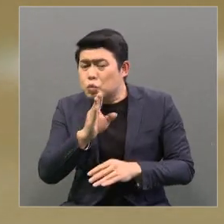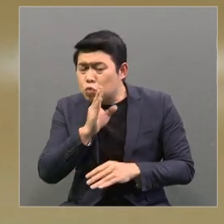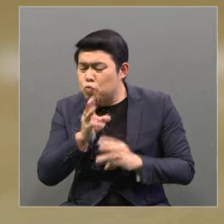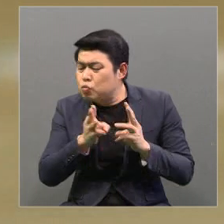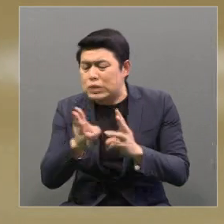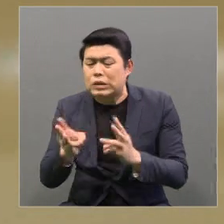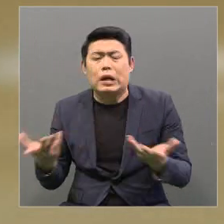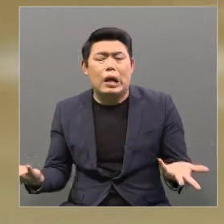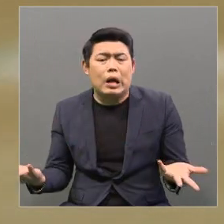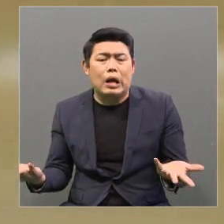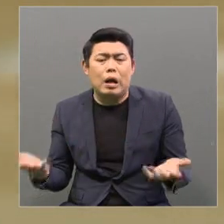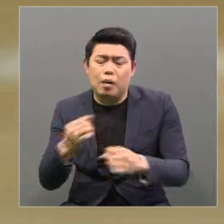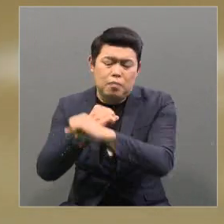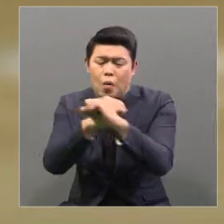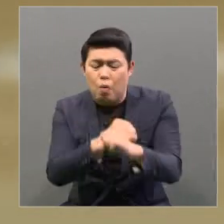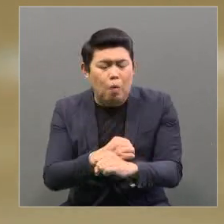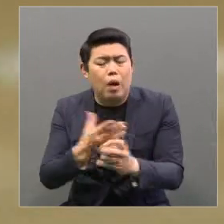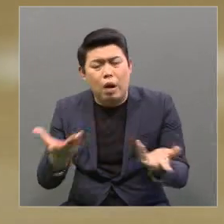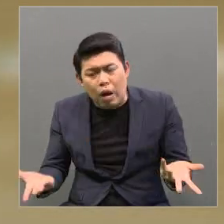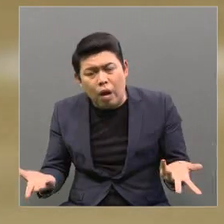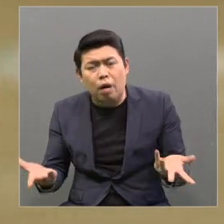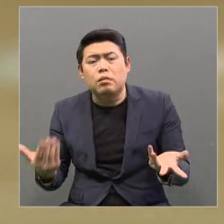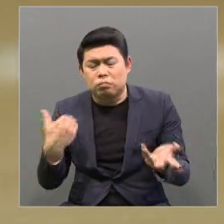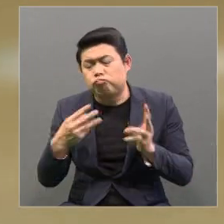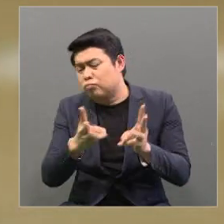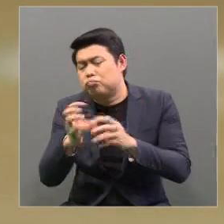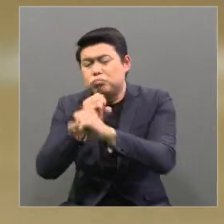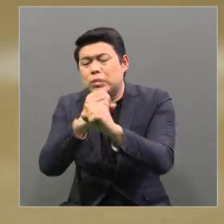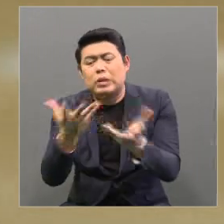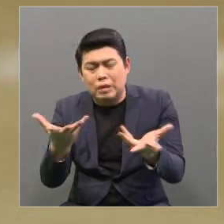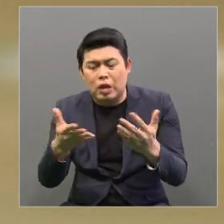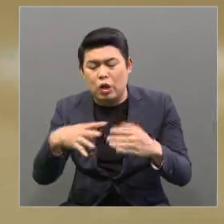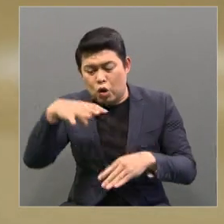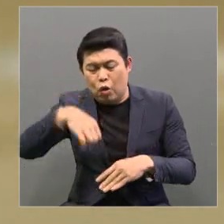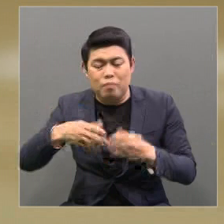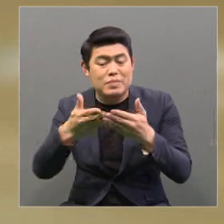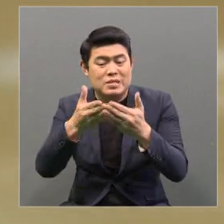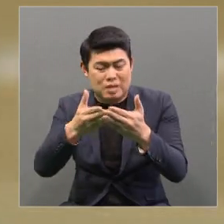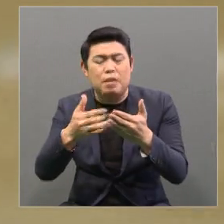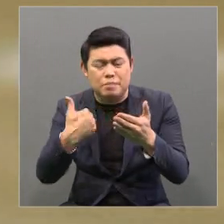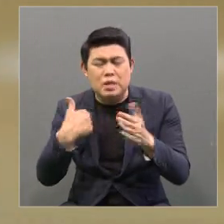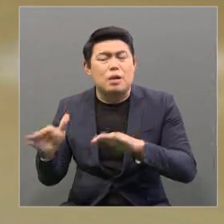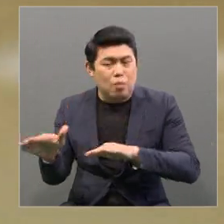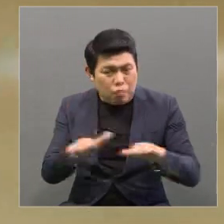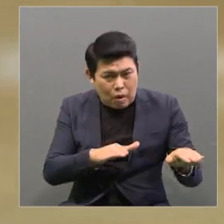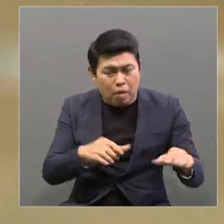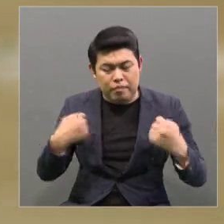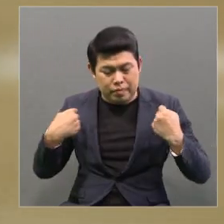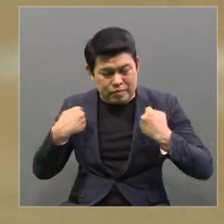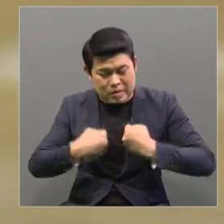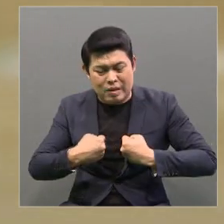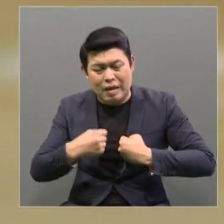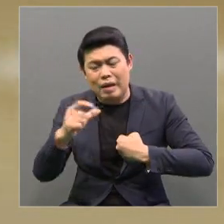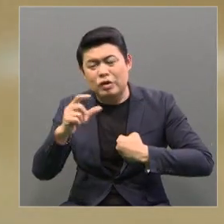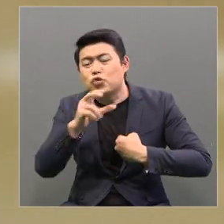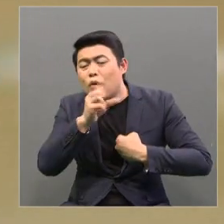าตรการล่ะมาตรการในการป้องกันได้มีไหมเขาบอกว่ามาตรการป้องกันเนี่ยเจ้าท่าเขาบอกจริงๆเขาเตรียมไว้อยู่แล้วอะจริงๆมีทั้งเสื้อชูชีพทั้ง